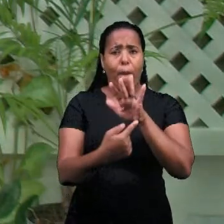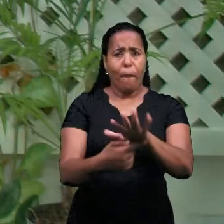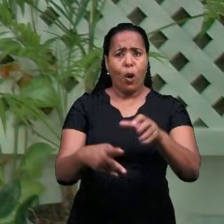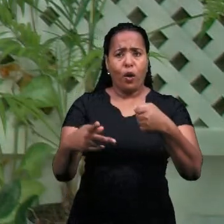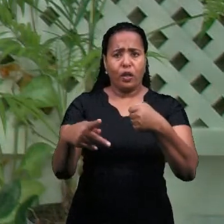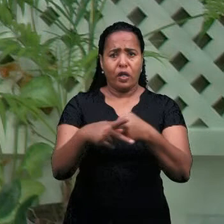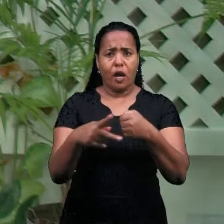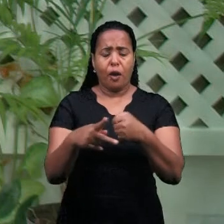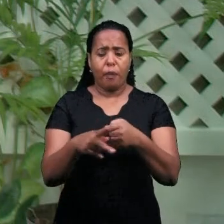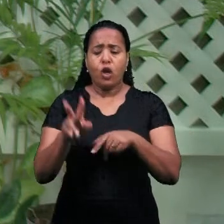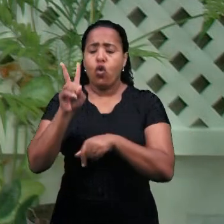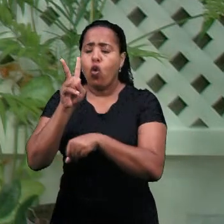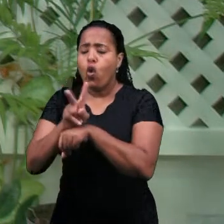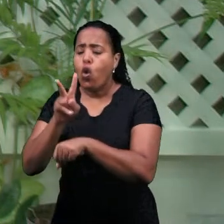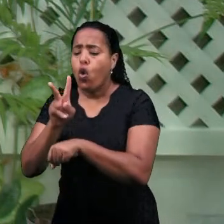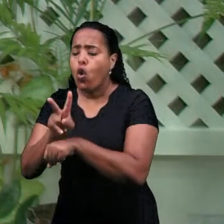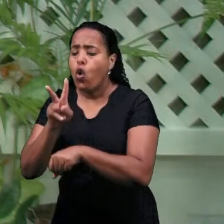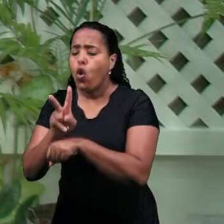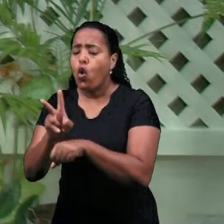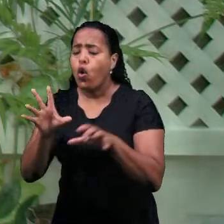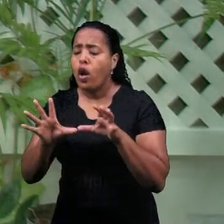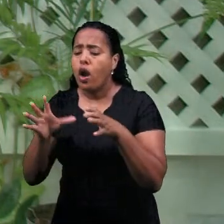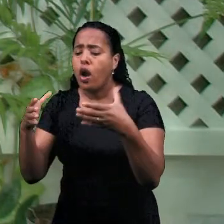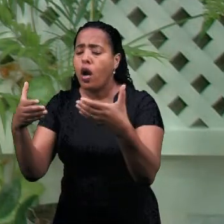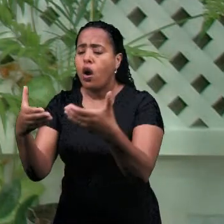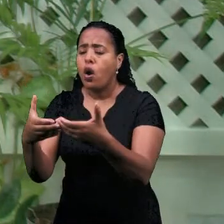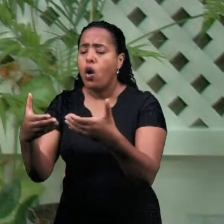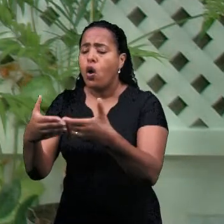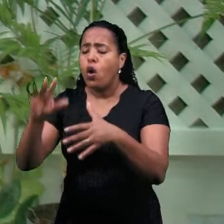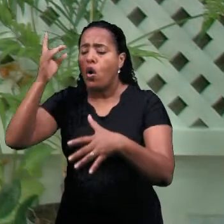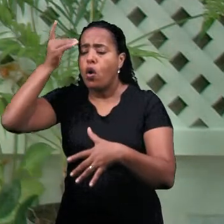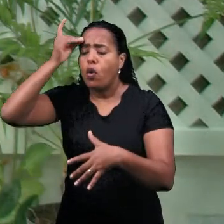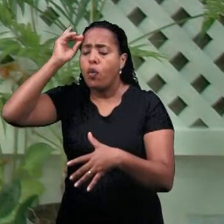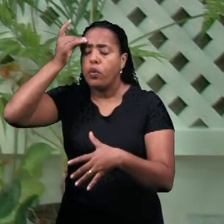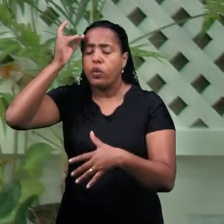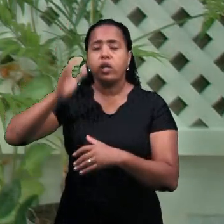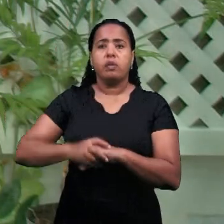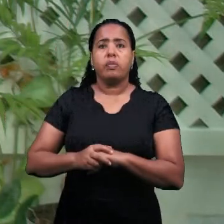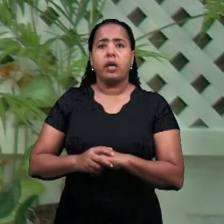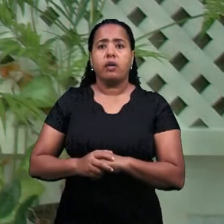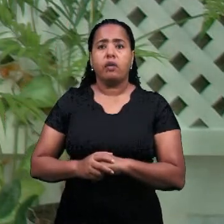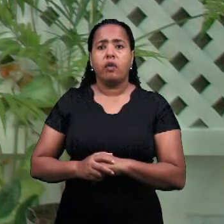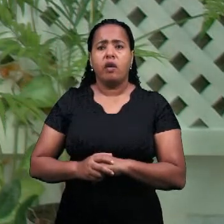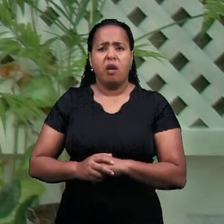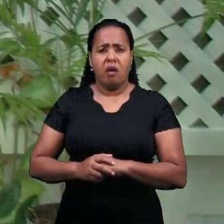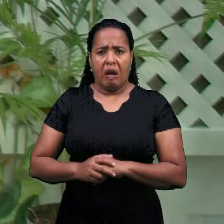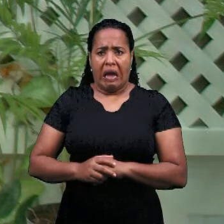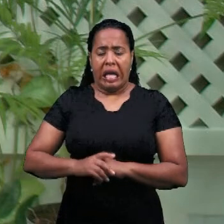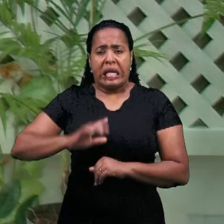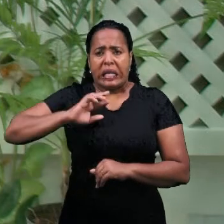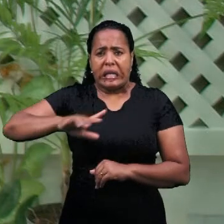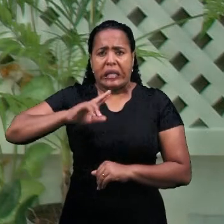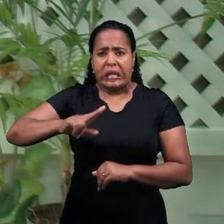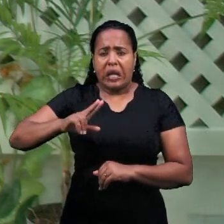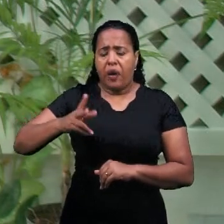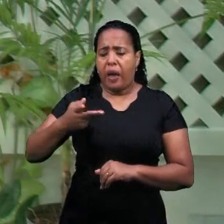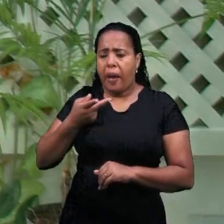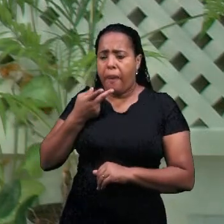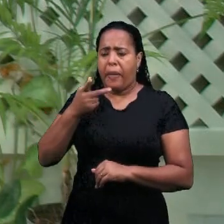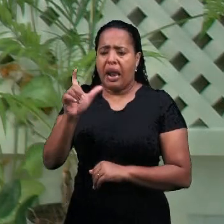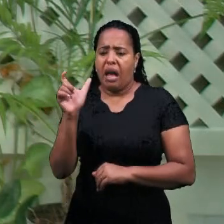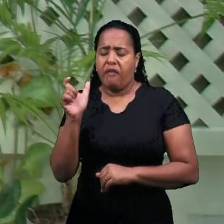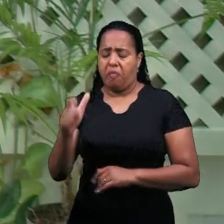il faut faire prêtre le troupeau du Seigneur dans l'esprit. Faire prêtre le troupeau du Seigneur, c'est pas dans la